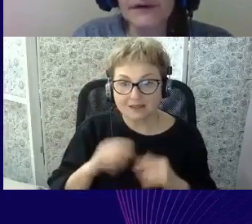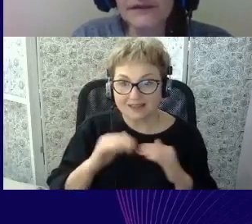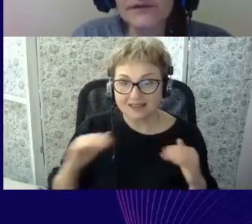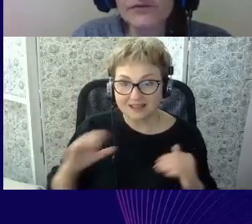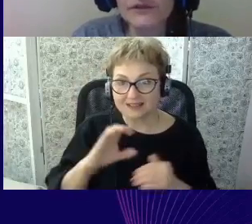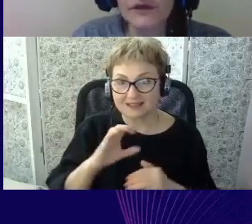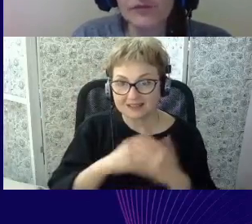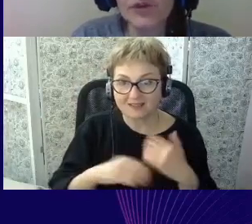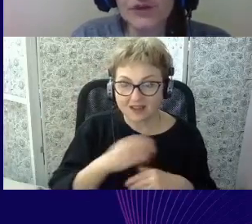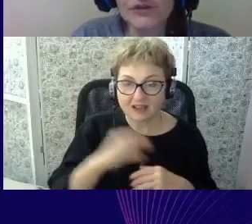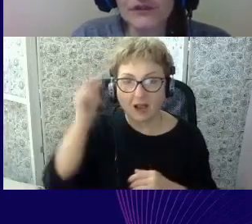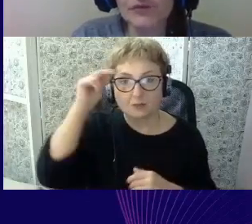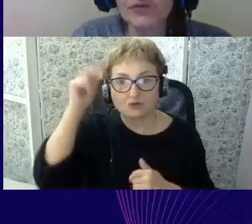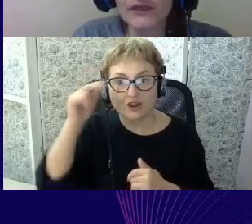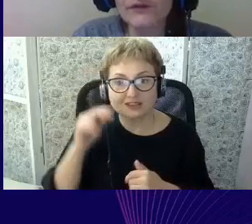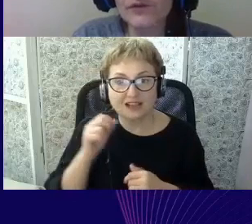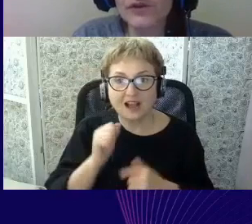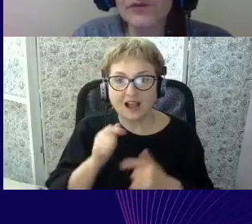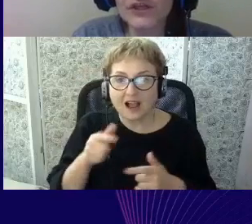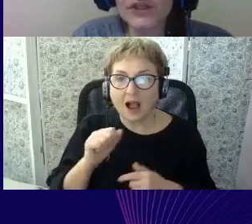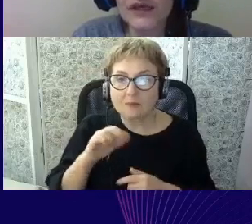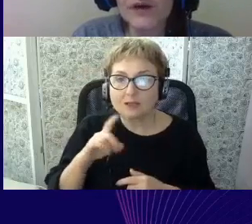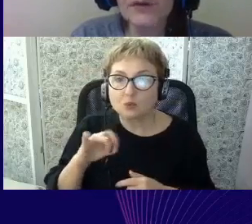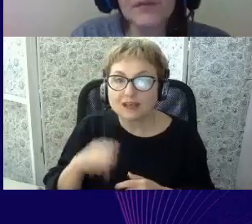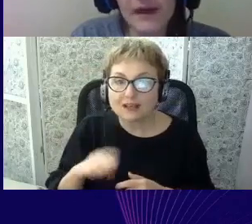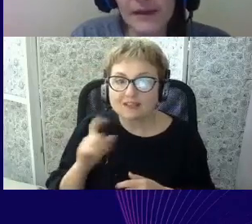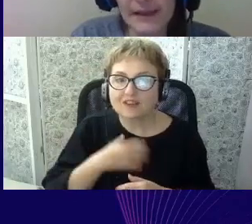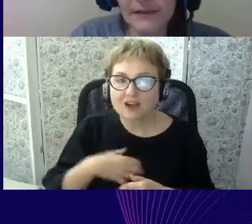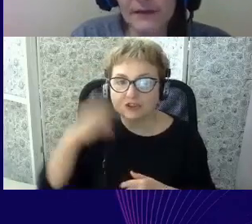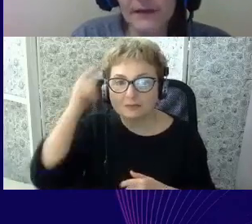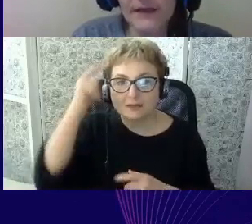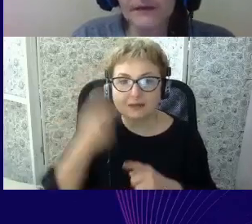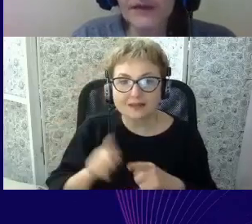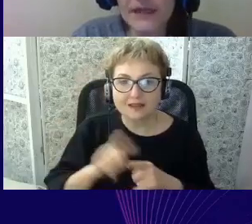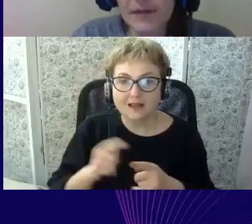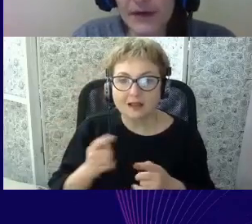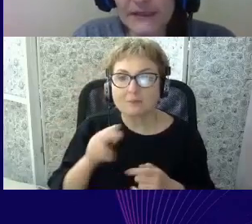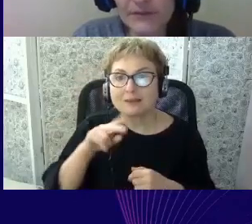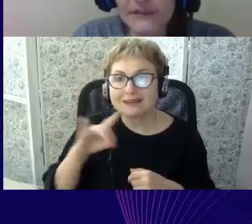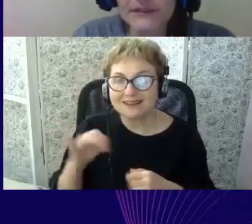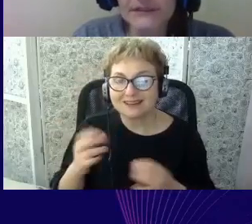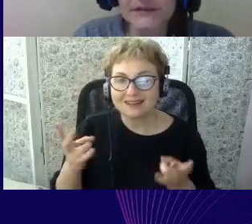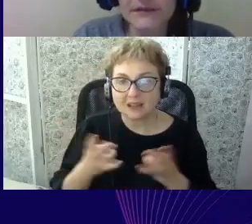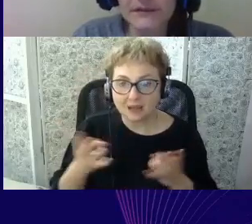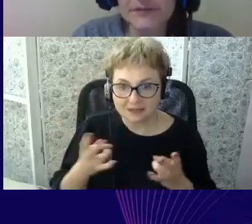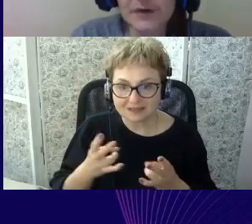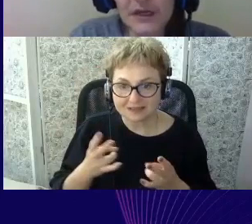деток с инвалидностью и обучающихся абитуриентов очень важно, понимая это, при